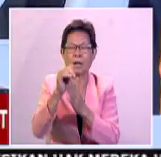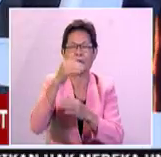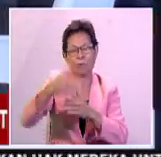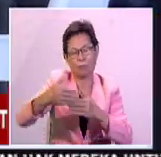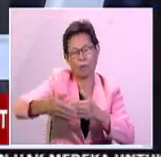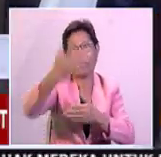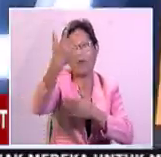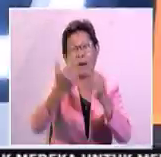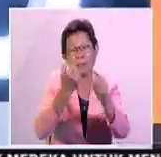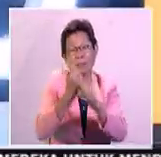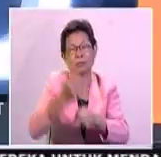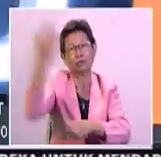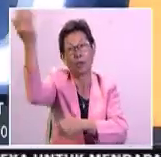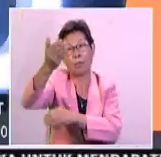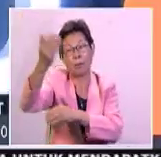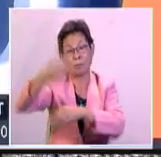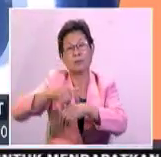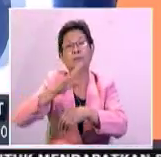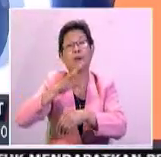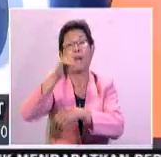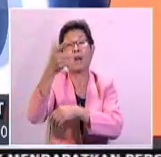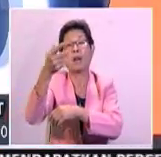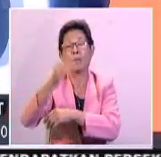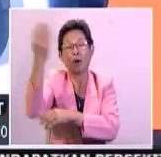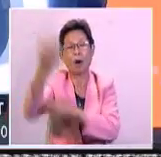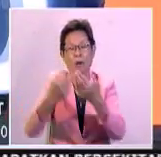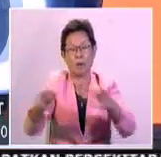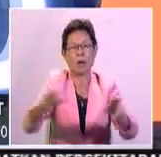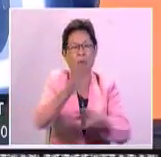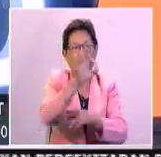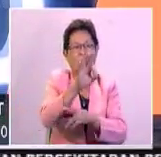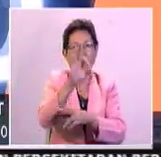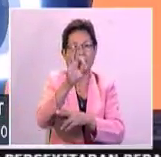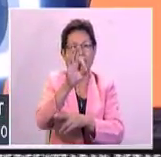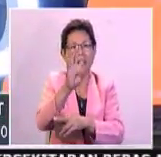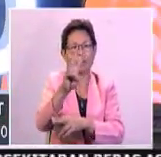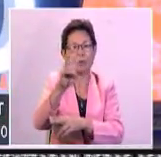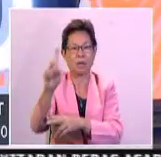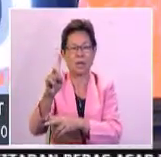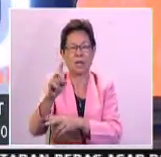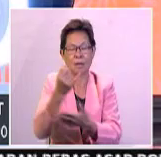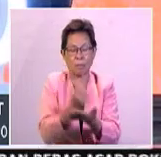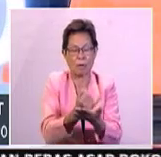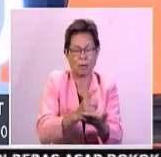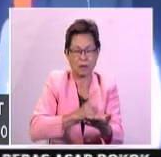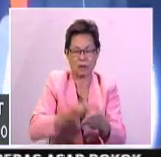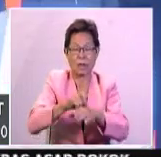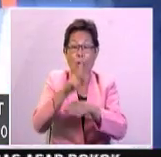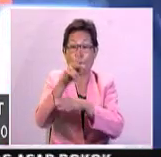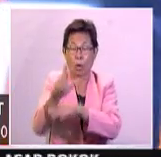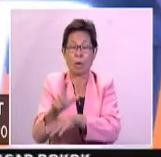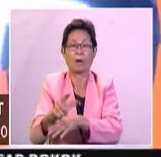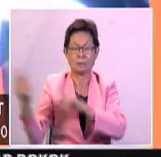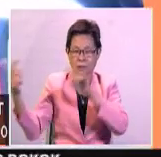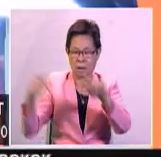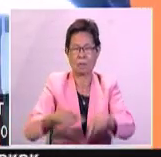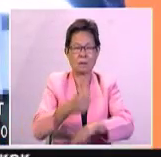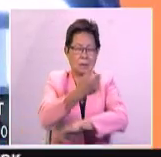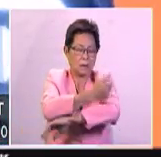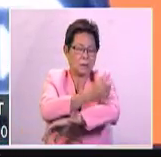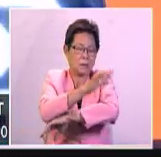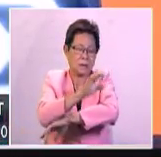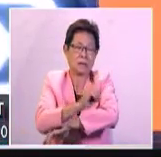Beliau berkata demikian dalam ucapannya ketika melancarkan jenama FWD Takaful di Ibu Negara. Hadir sama Ketua Pegawai